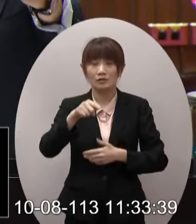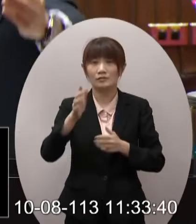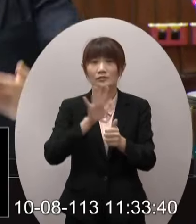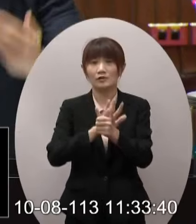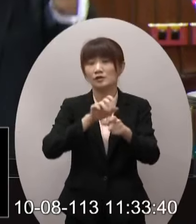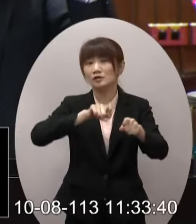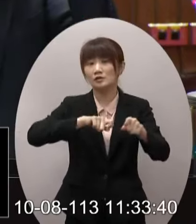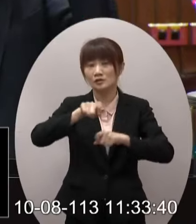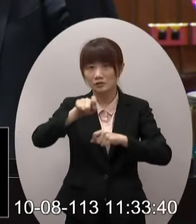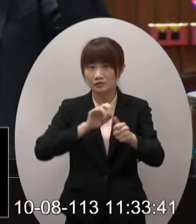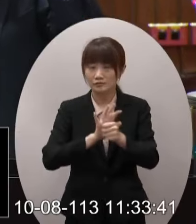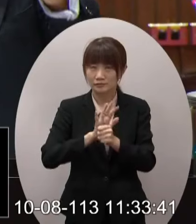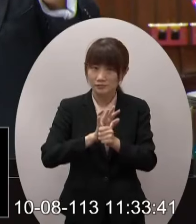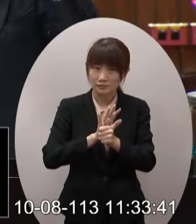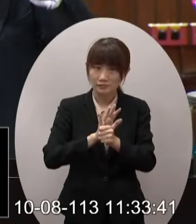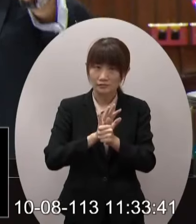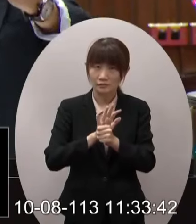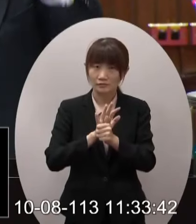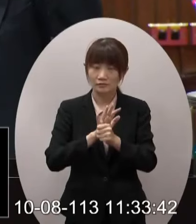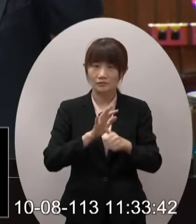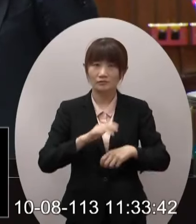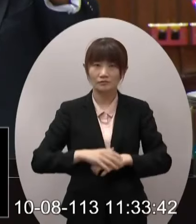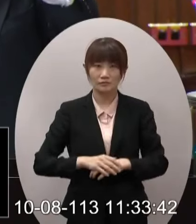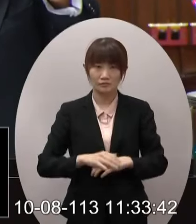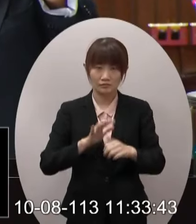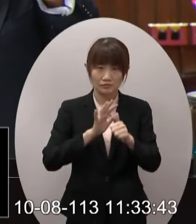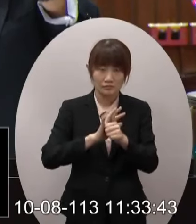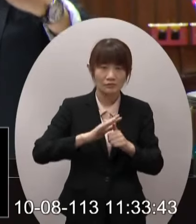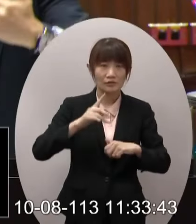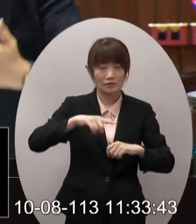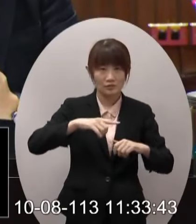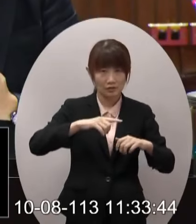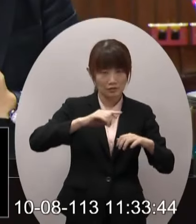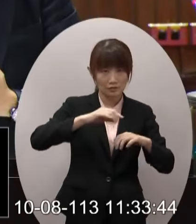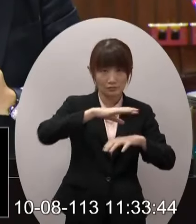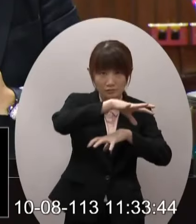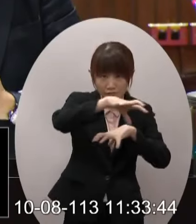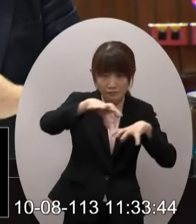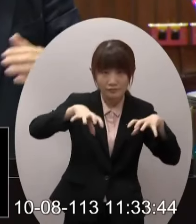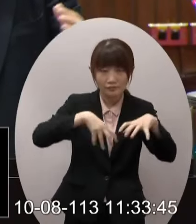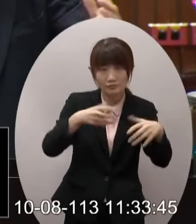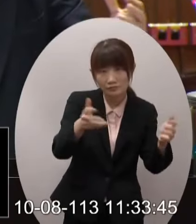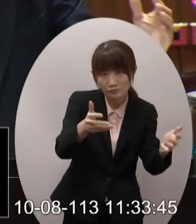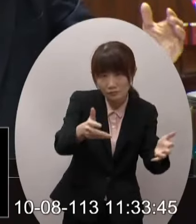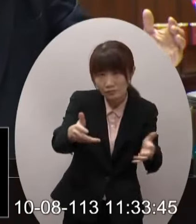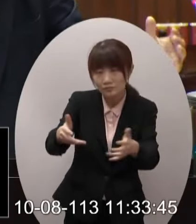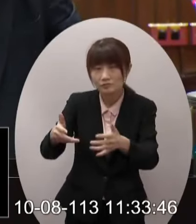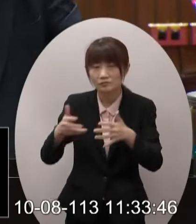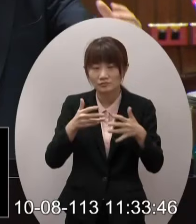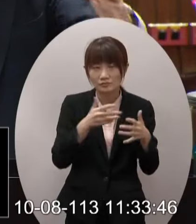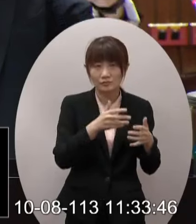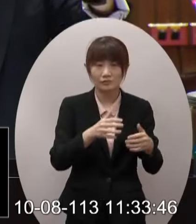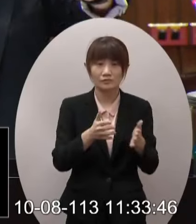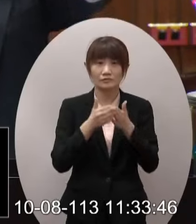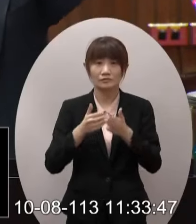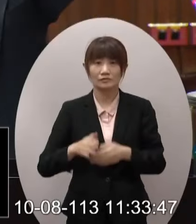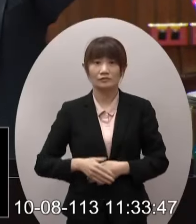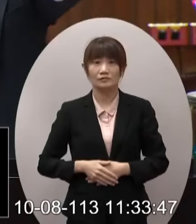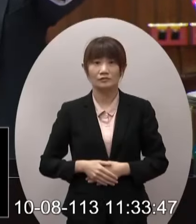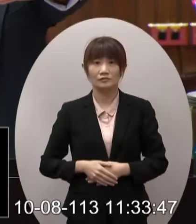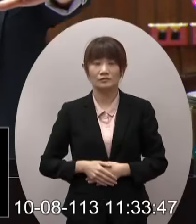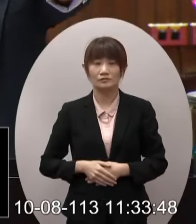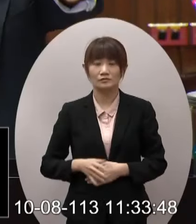案子就是低密度的生态社子岛开发。那院长，我也获